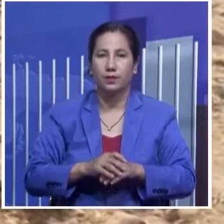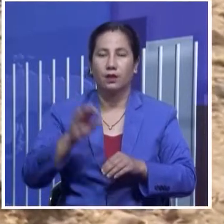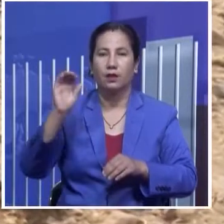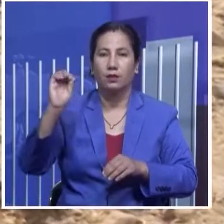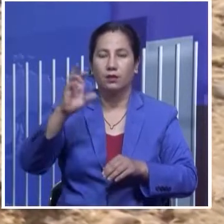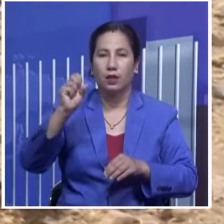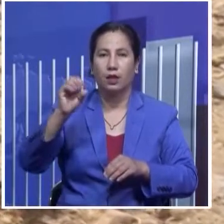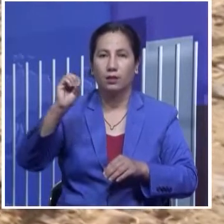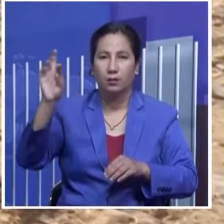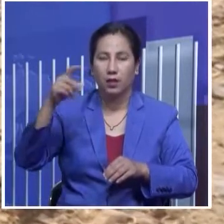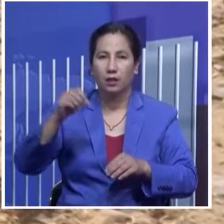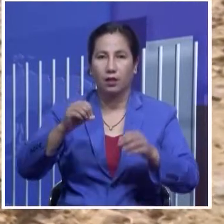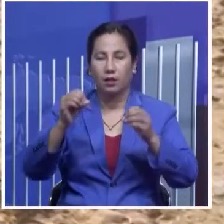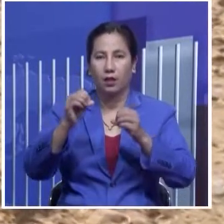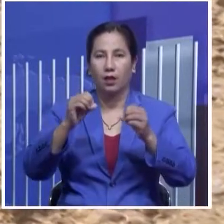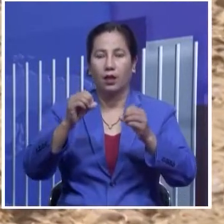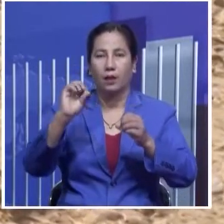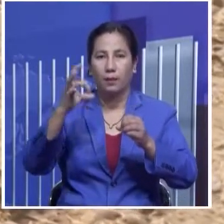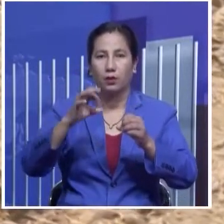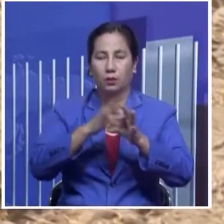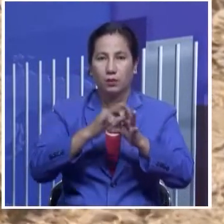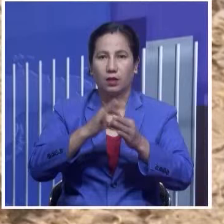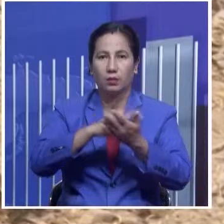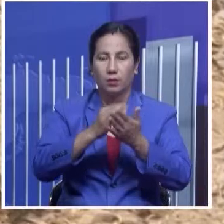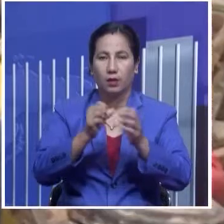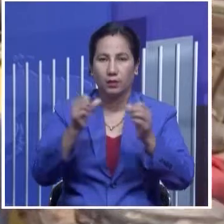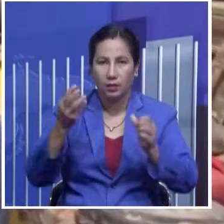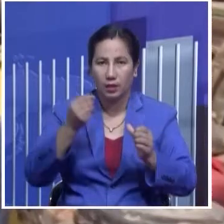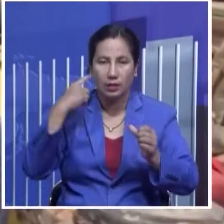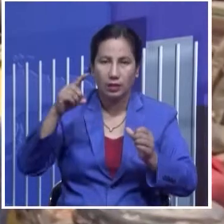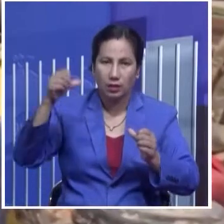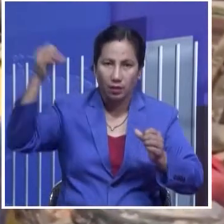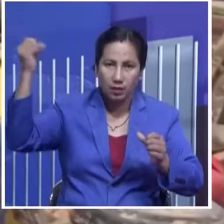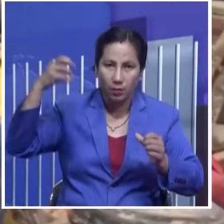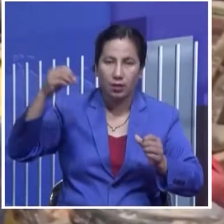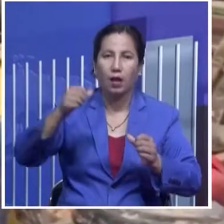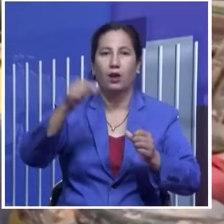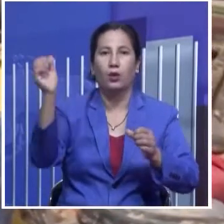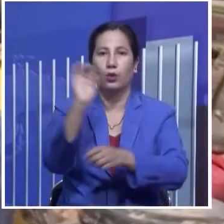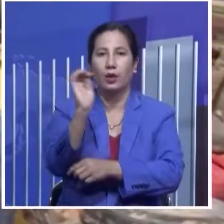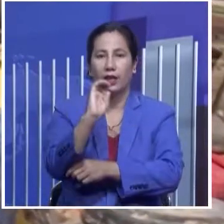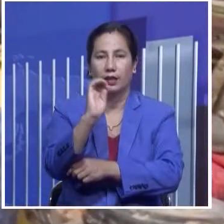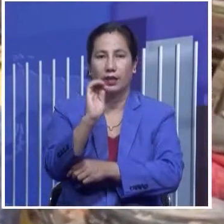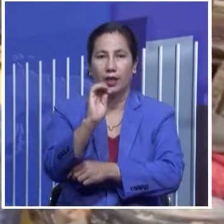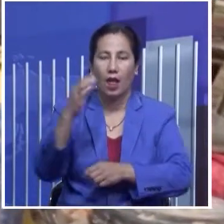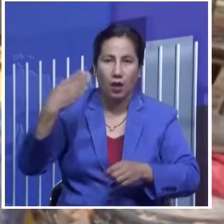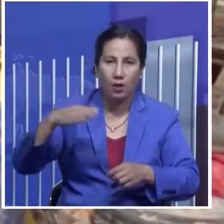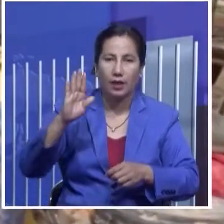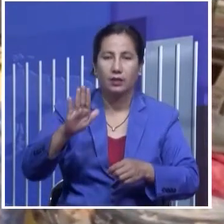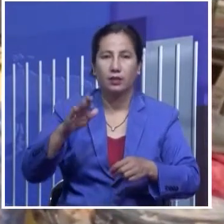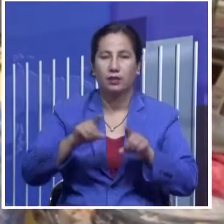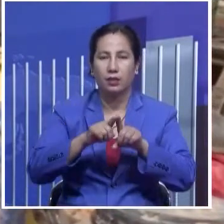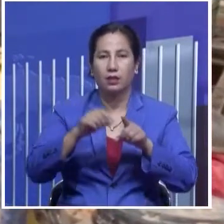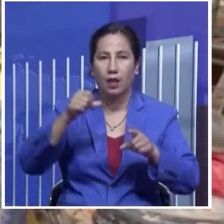बलुचिस्तान प्रान्तको प्रकोप व्यवस्थापन सम्बन्धी विभागका अनुसार केही दिनदेखिको वर्षाले अरू केही नागरिकहरू समेत बेपत्ता छन्।